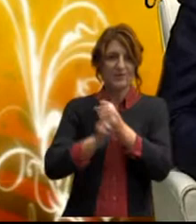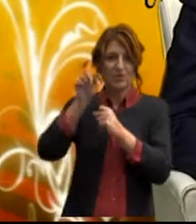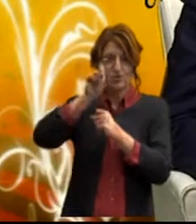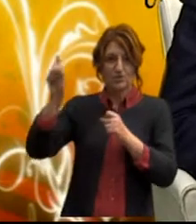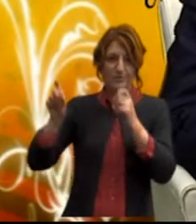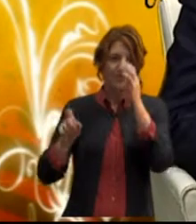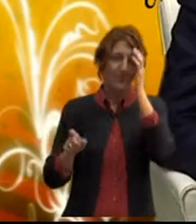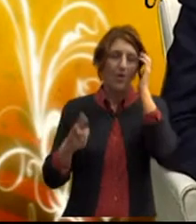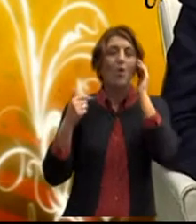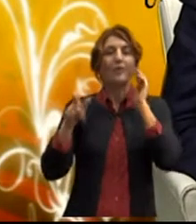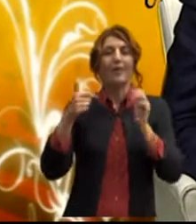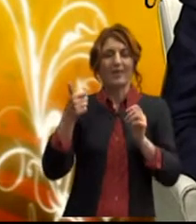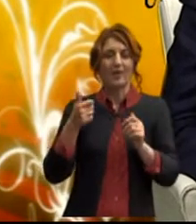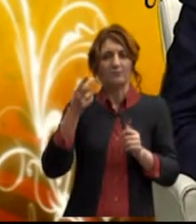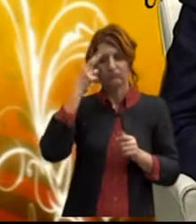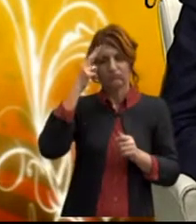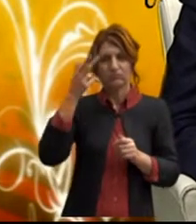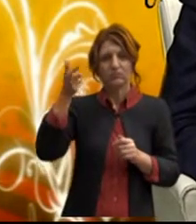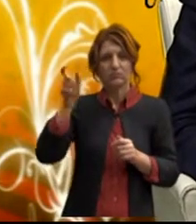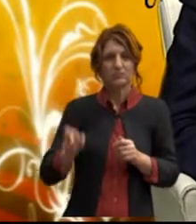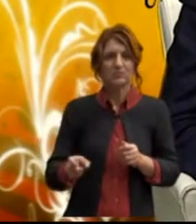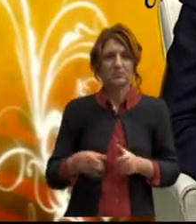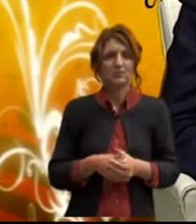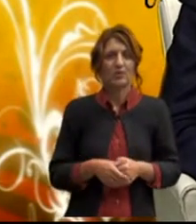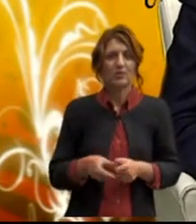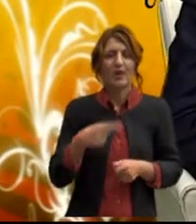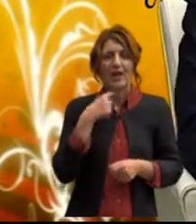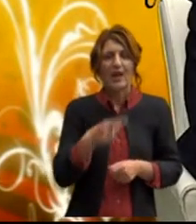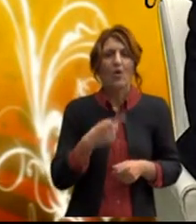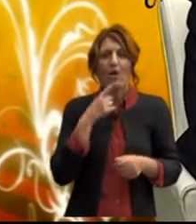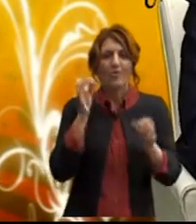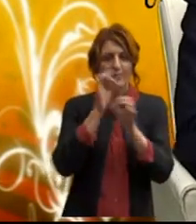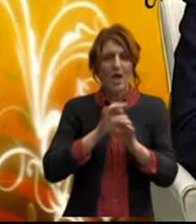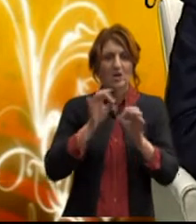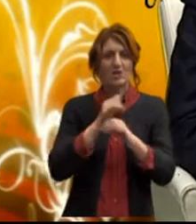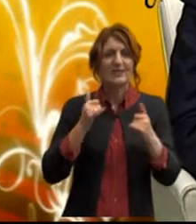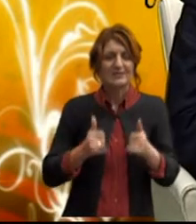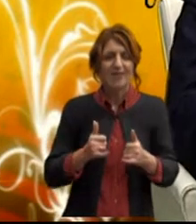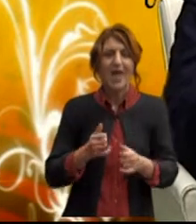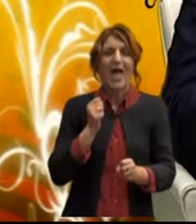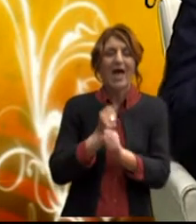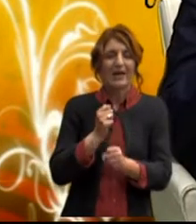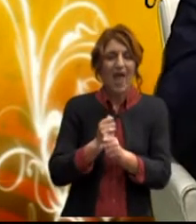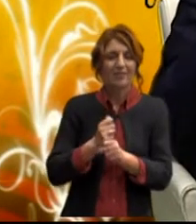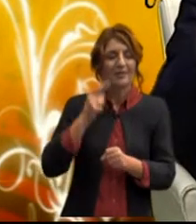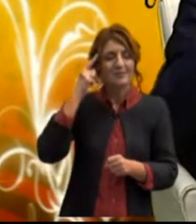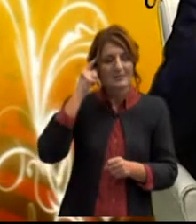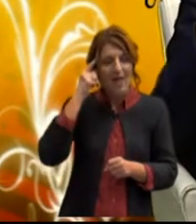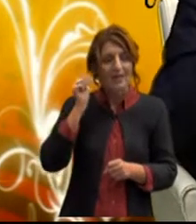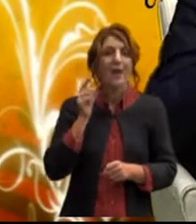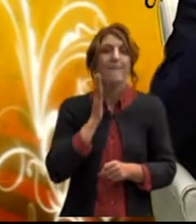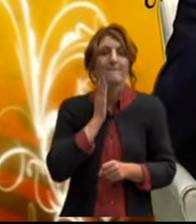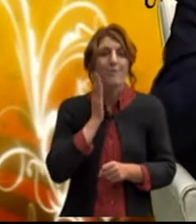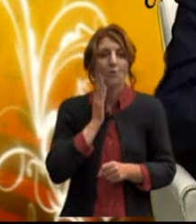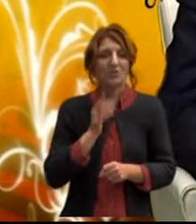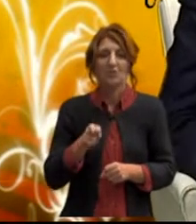jednog hrvatskog sveučilišta je rekao, nažalost, dakle, da u današnje vrijeme rad, znanje i poštenje sve manje odlučuju o